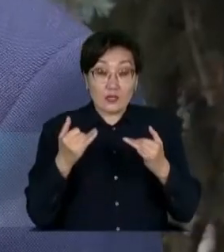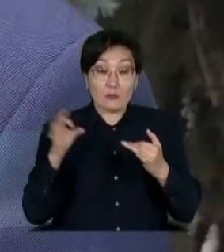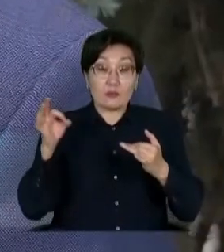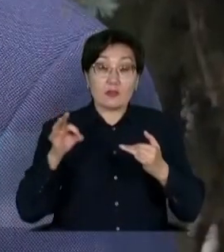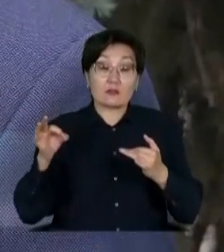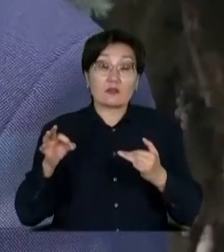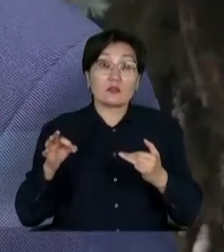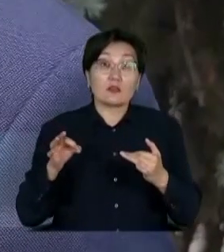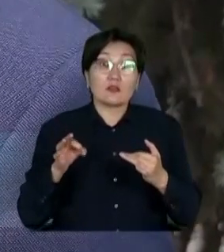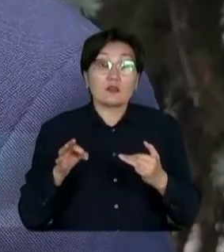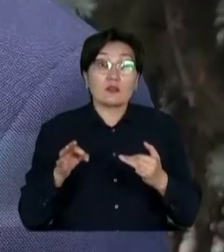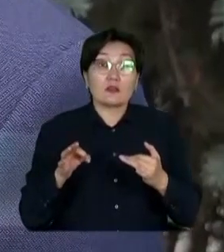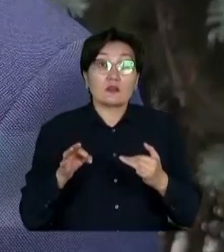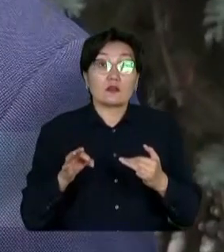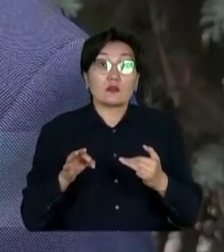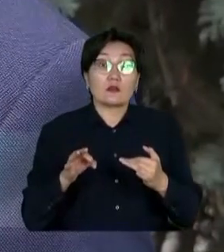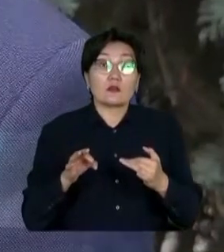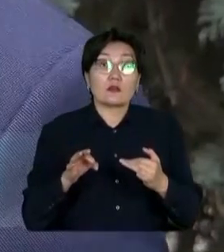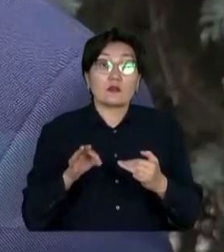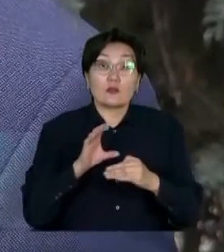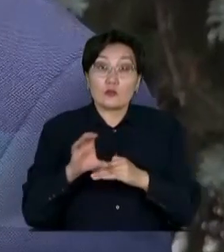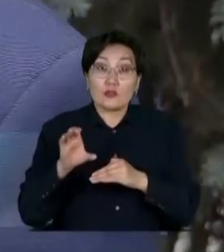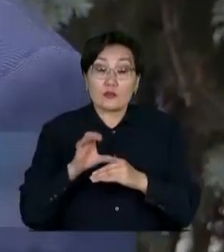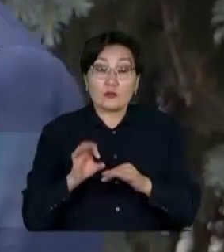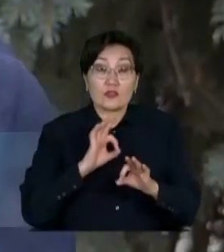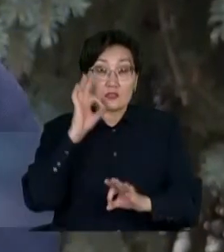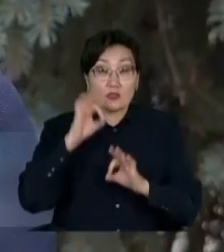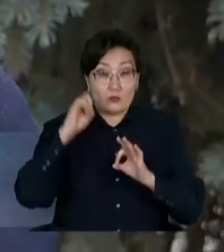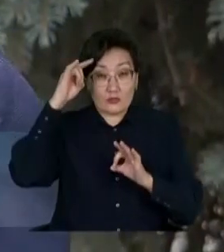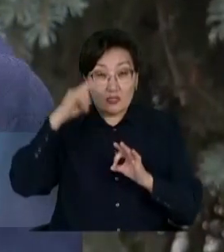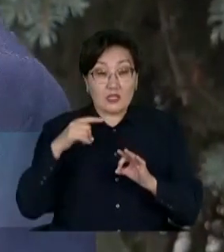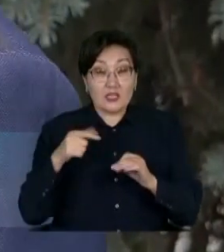Жайхмай отпускает и Западную Казахстану, и Атыраускую область.